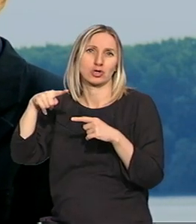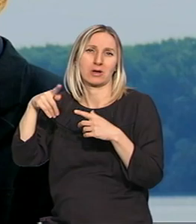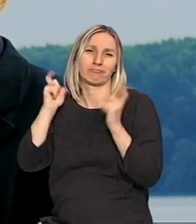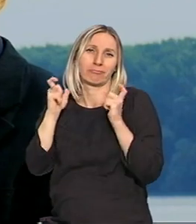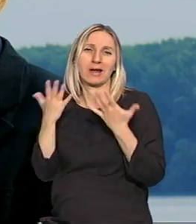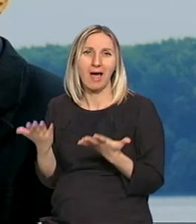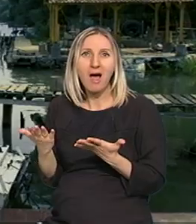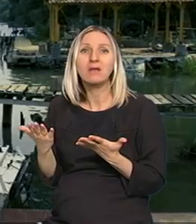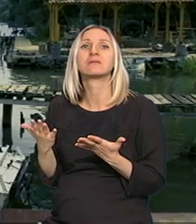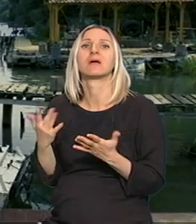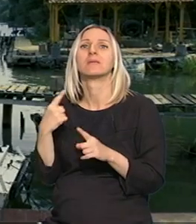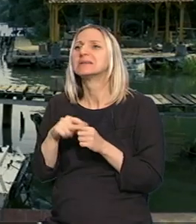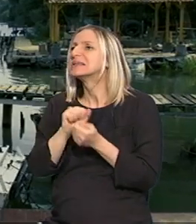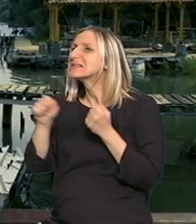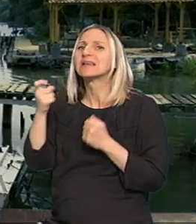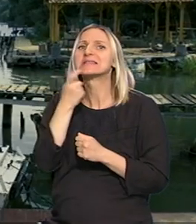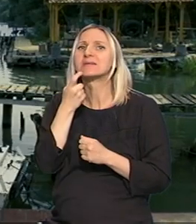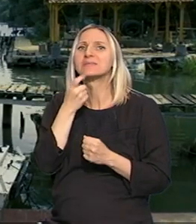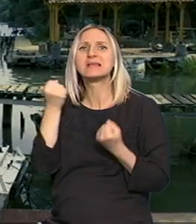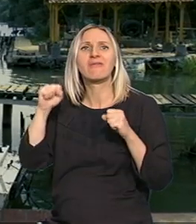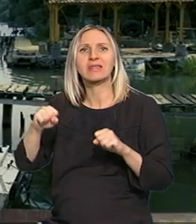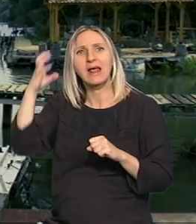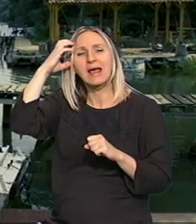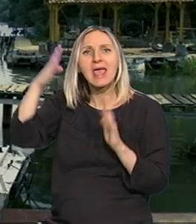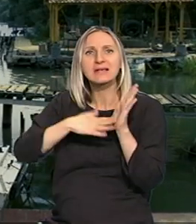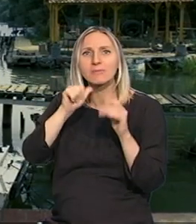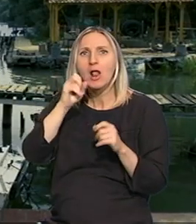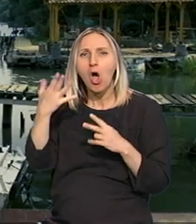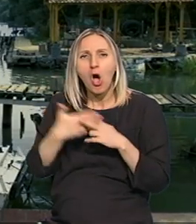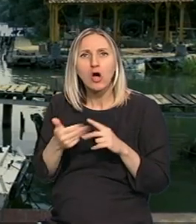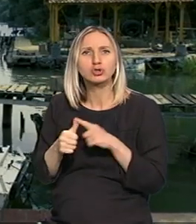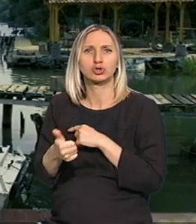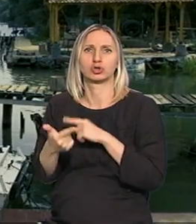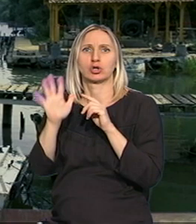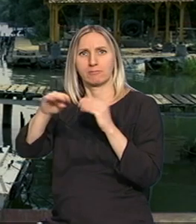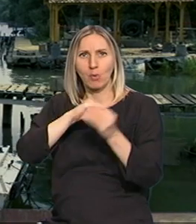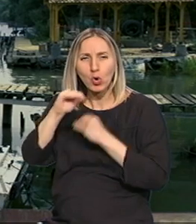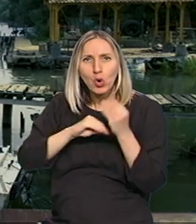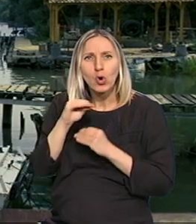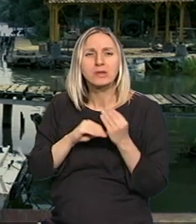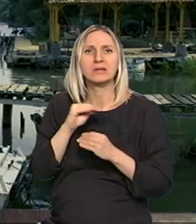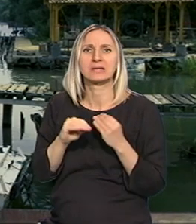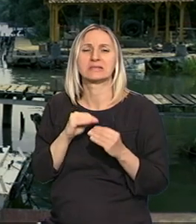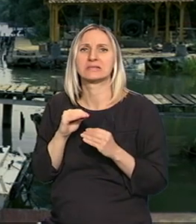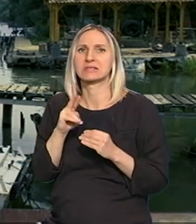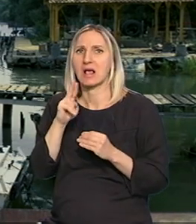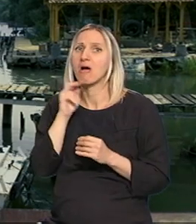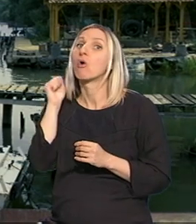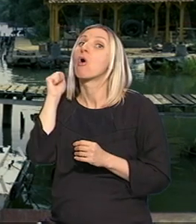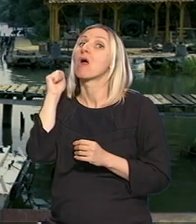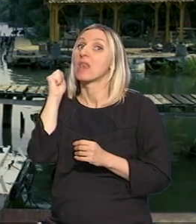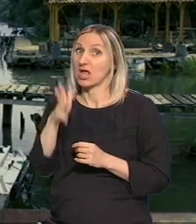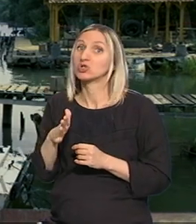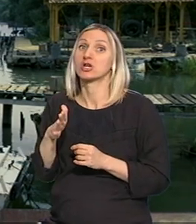i skoro svi srpski vladari, počevši od kneza Miloša i njegove porodice, koja je najčešće i